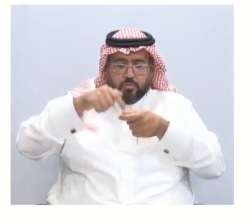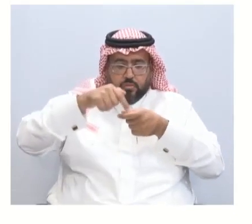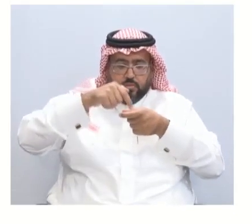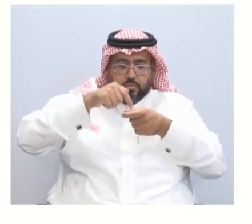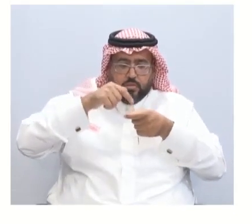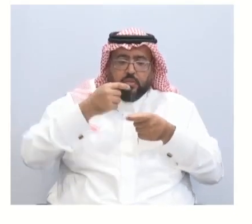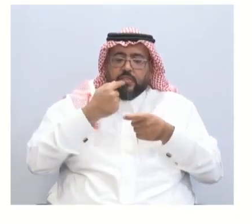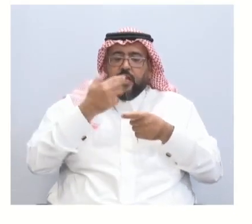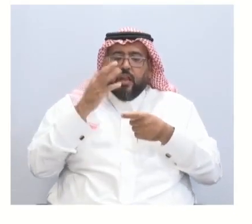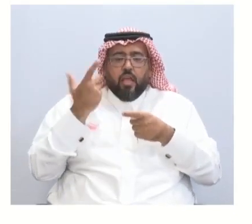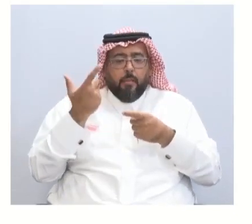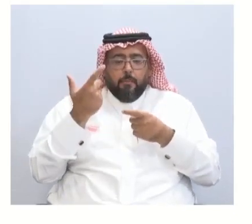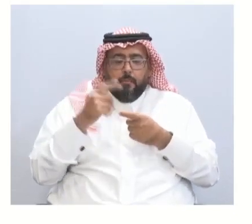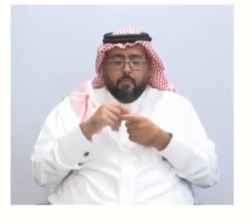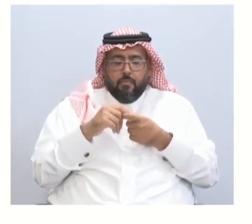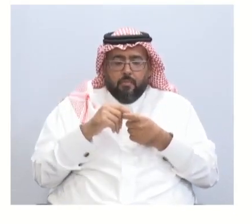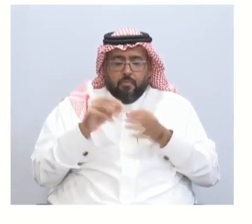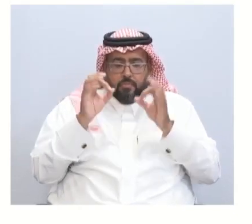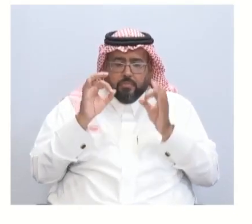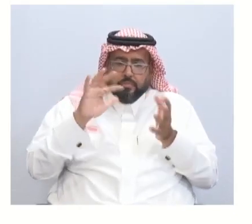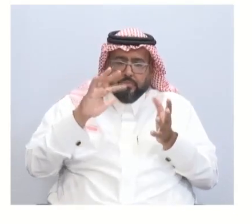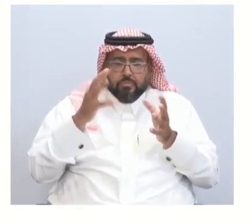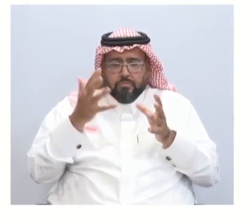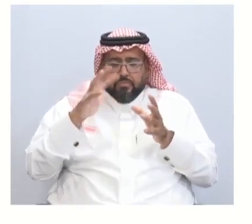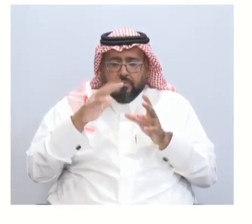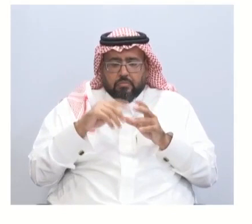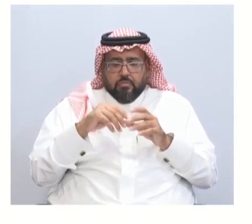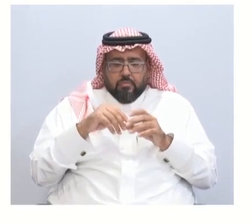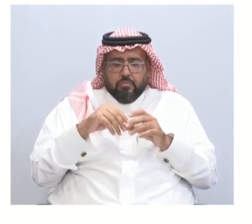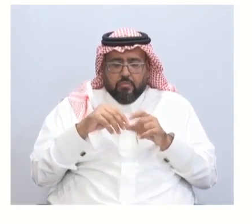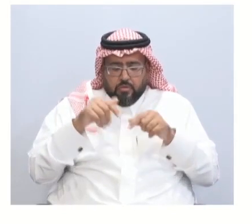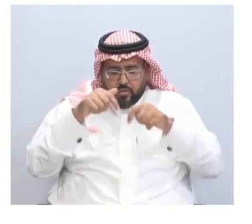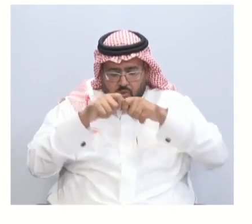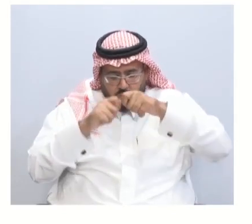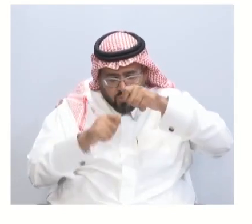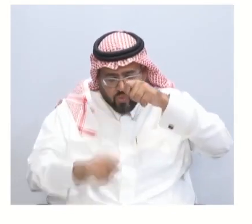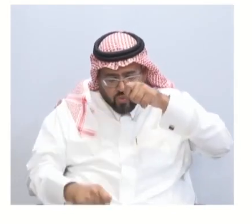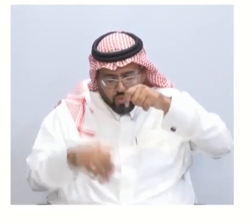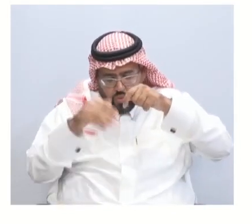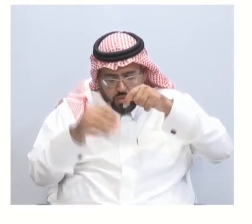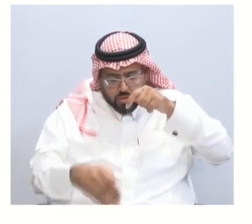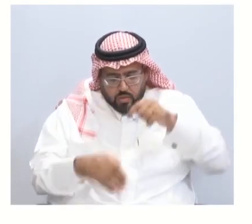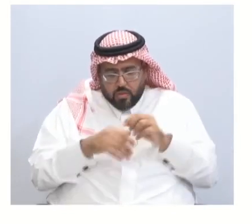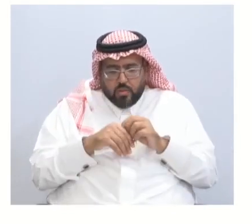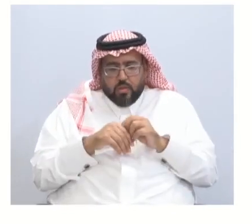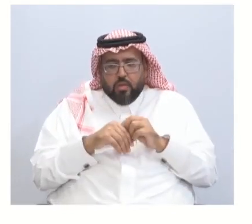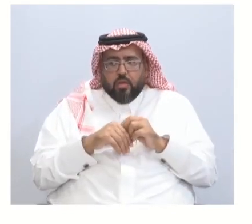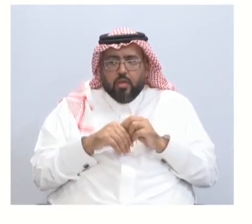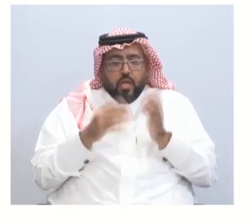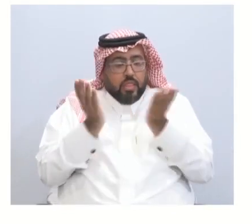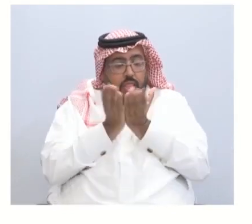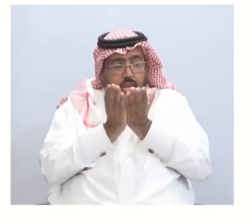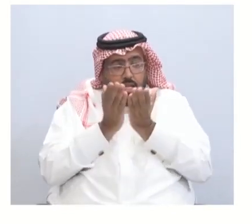كذلك يستطيع العلماء تقدير عمر قاع المحيط وذلك من خلال